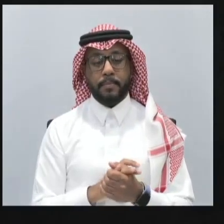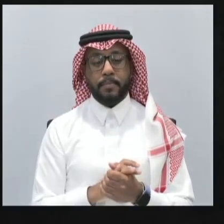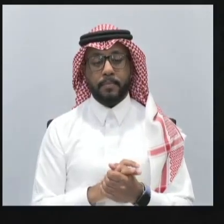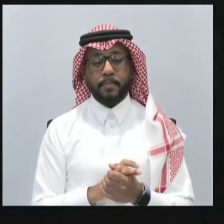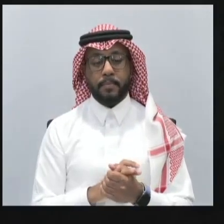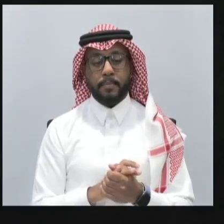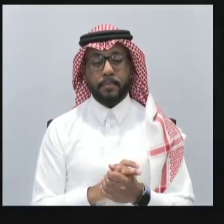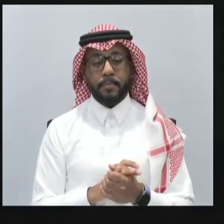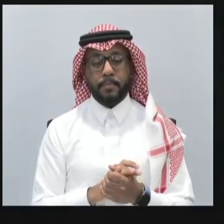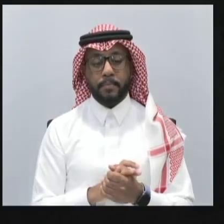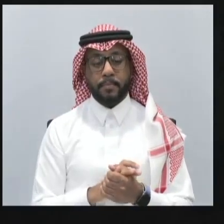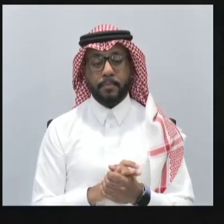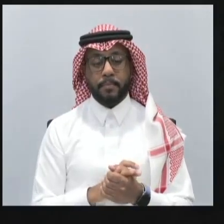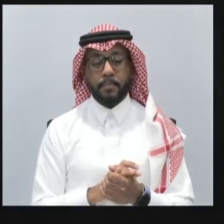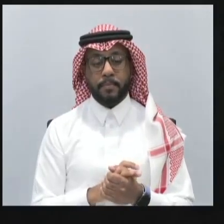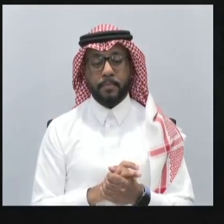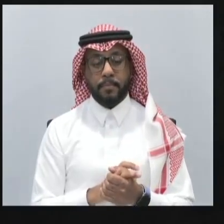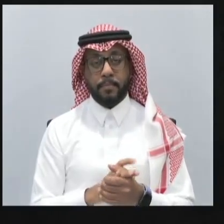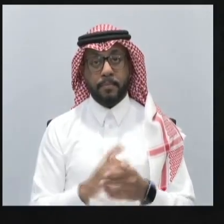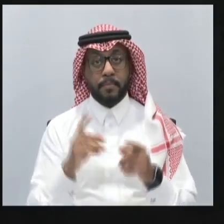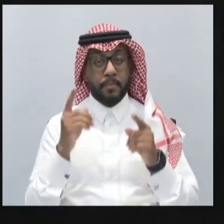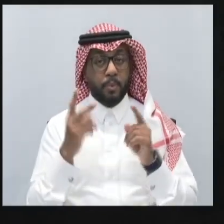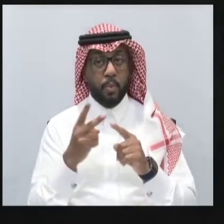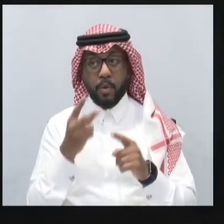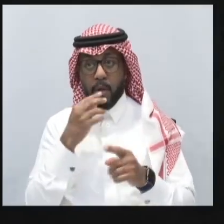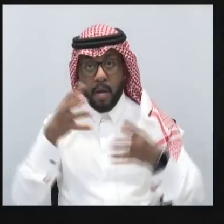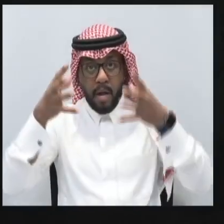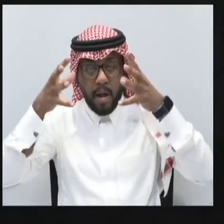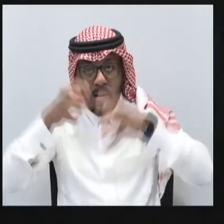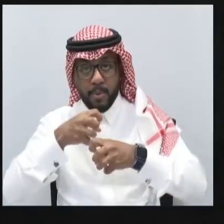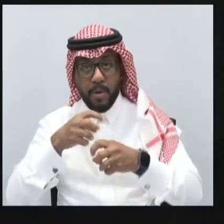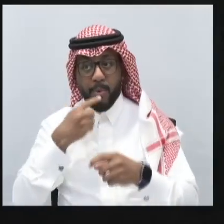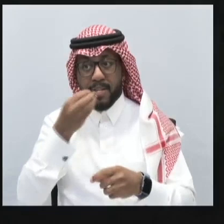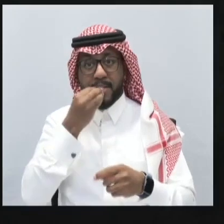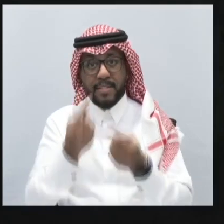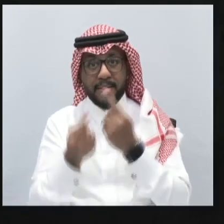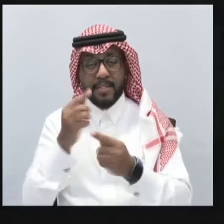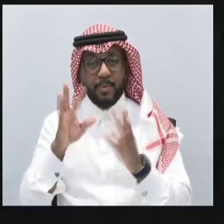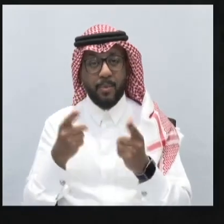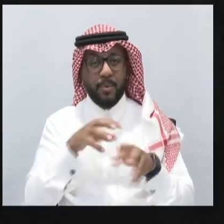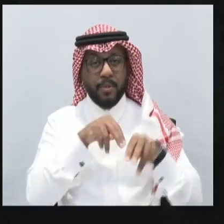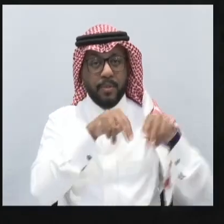الشمس طيب يبغانا نجيب حيوان ياكل